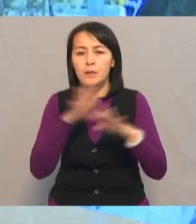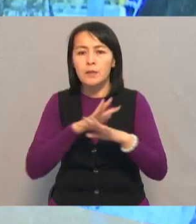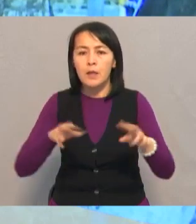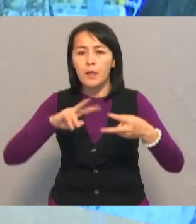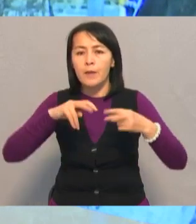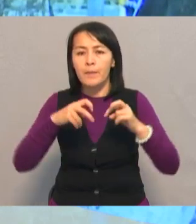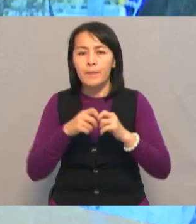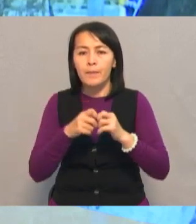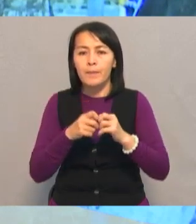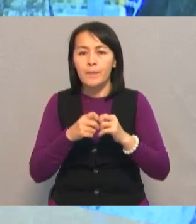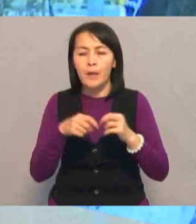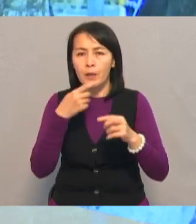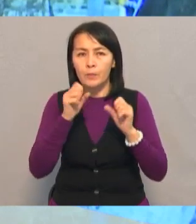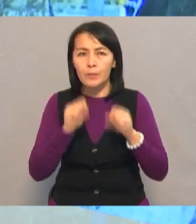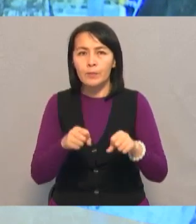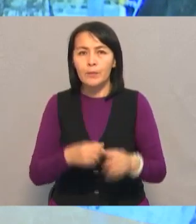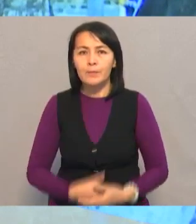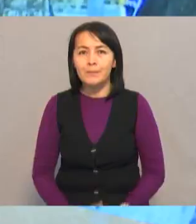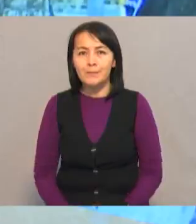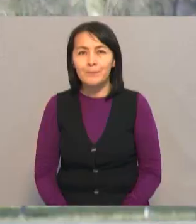проблеманың түйіні тарқатылуы мүмкін бе?